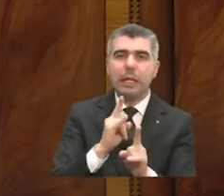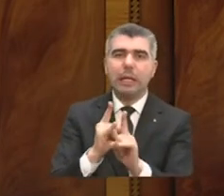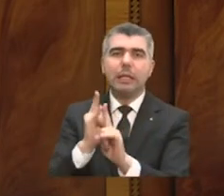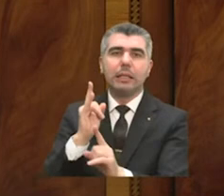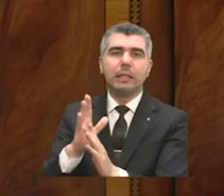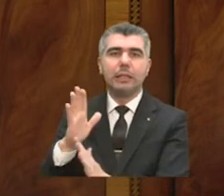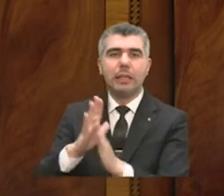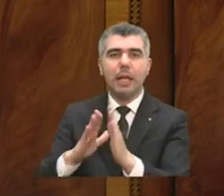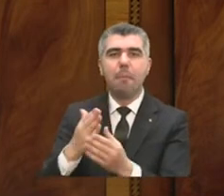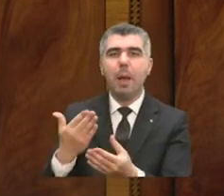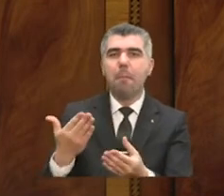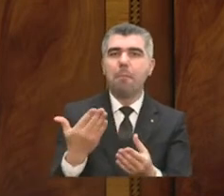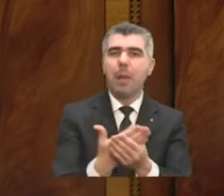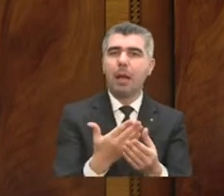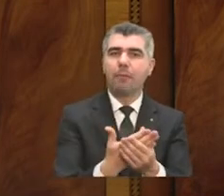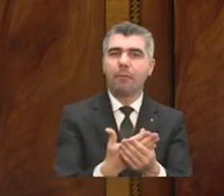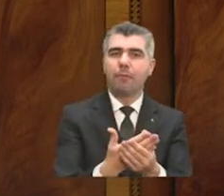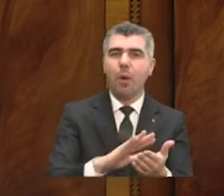également